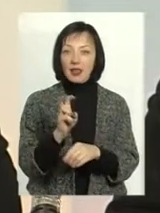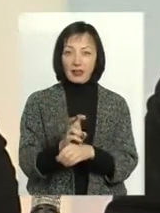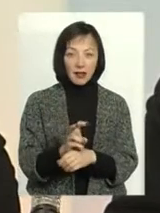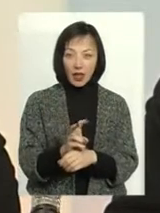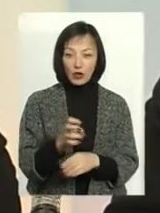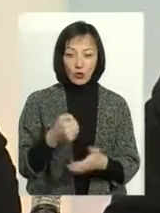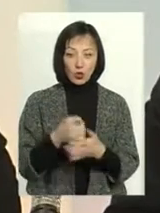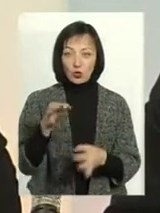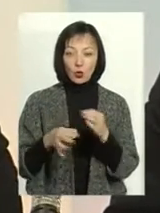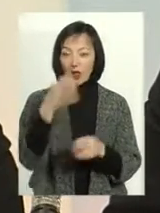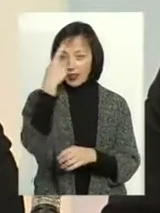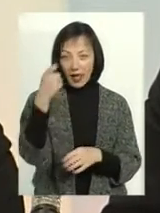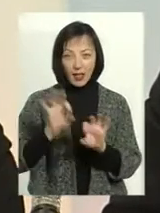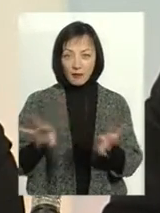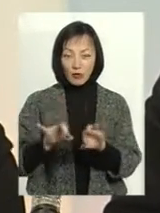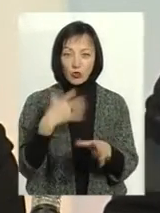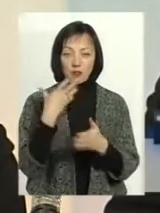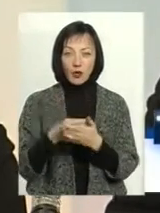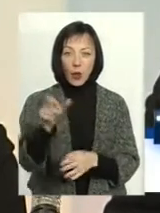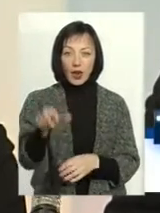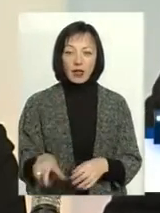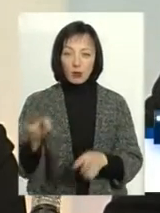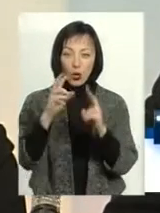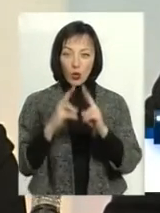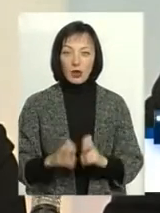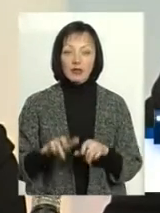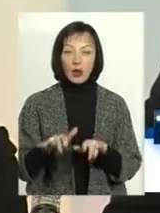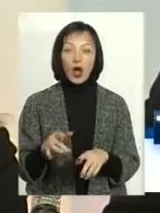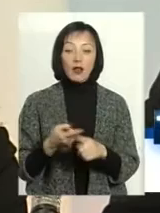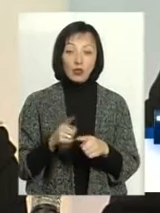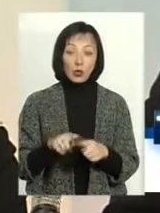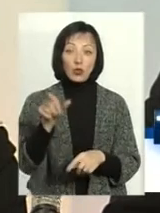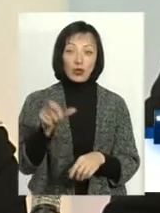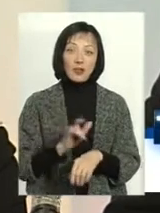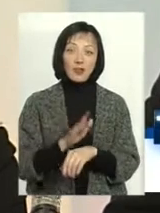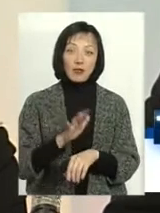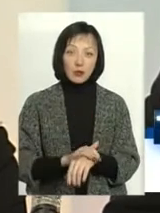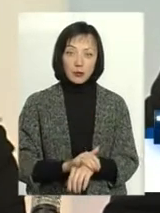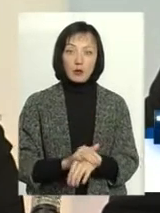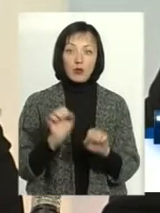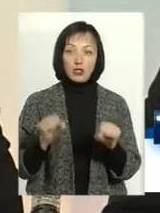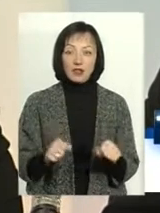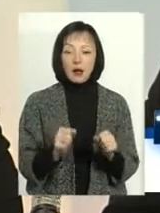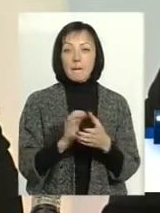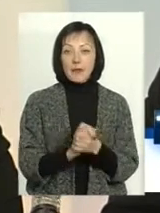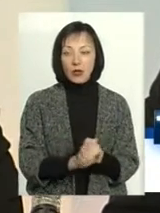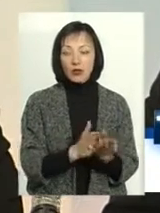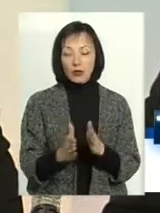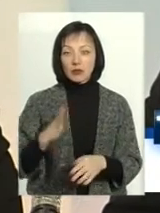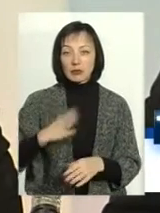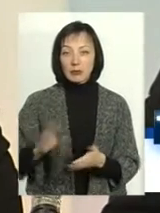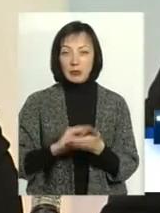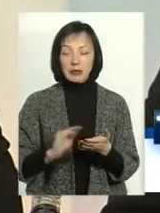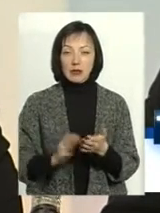свого клієнта про розгляд справ. Тоді людина, вичерпавши можливості мирного врегулювання, зможе написати скаргу